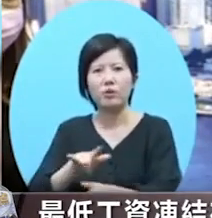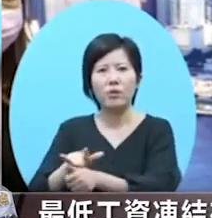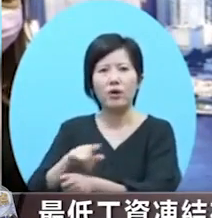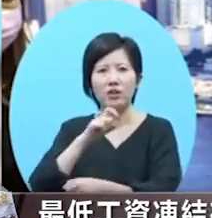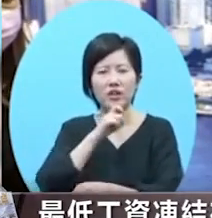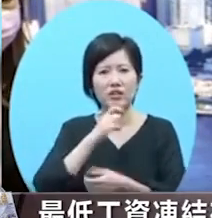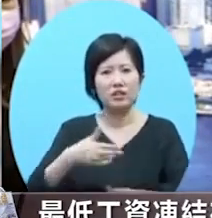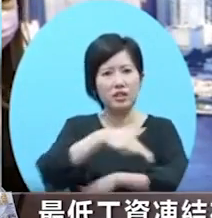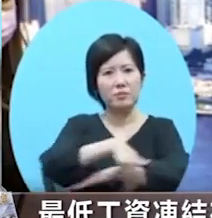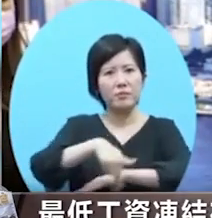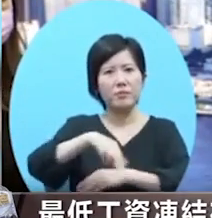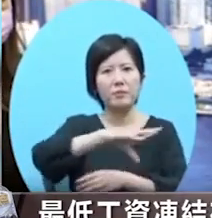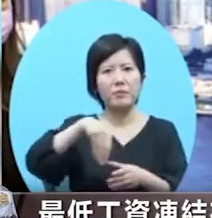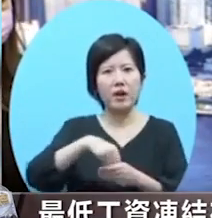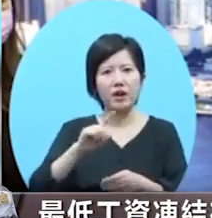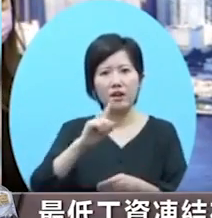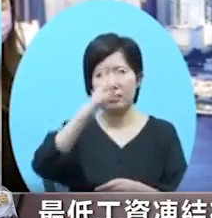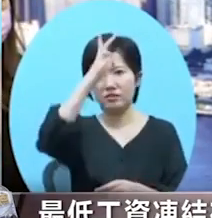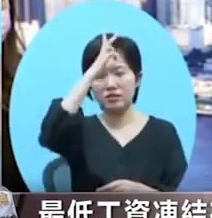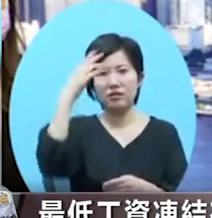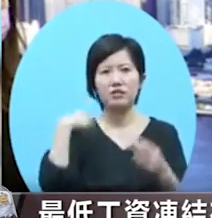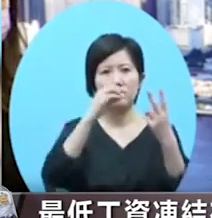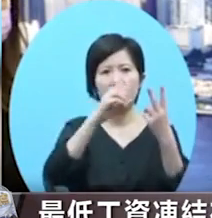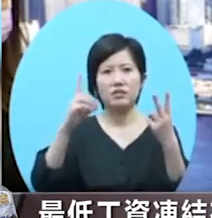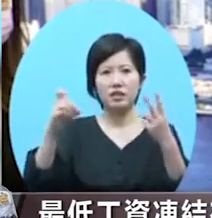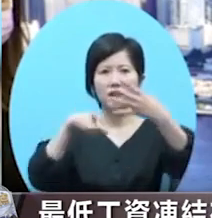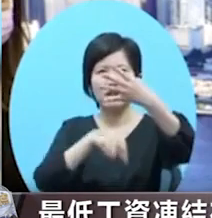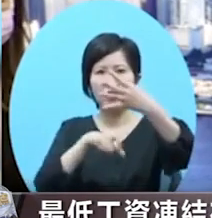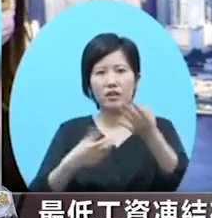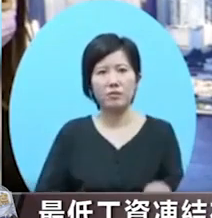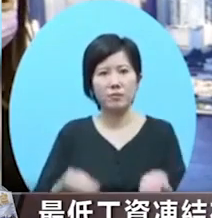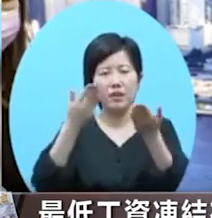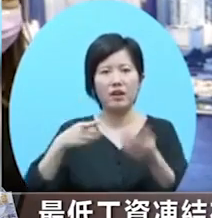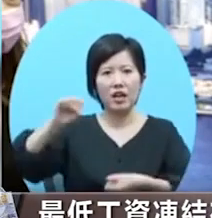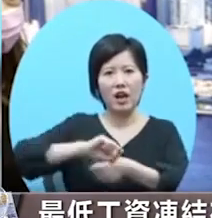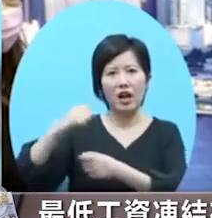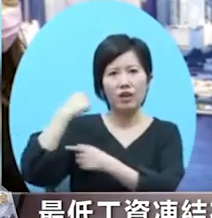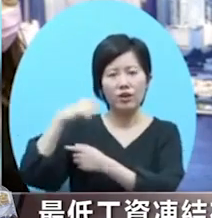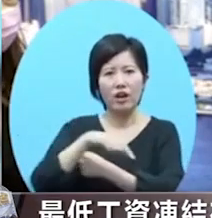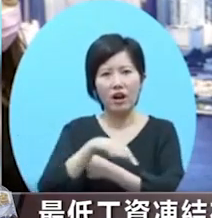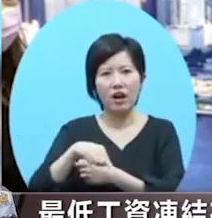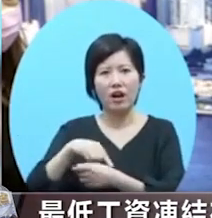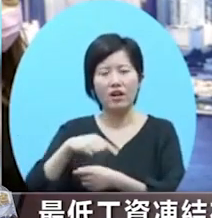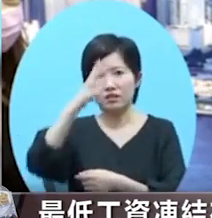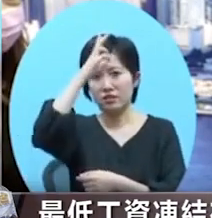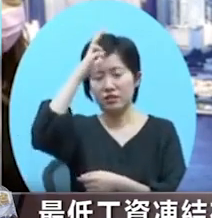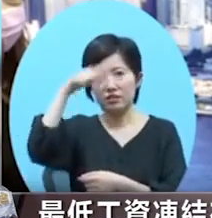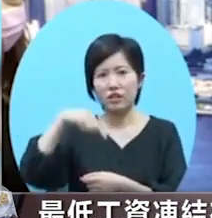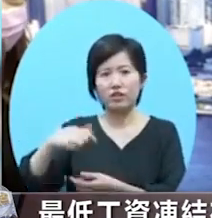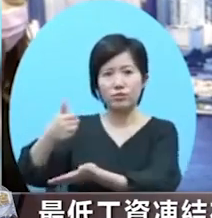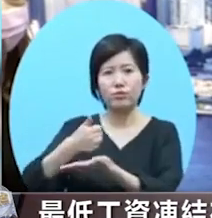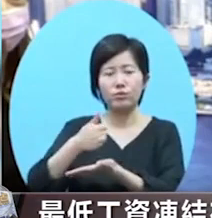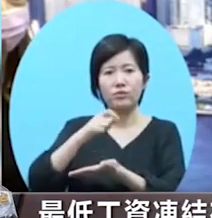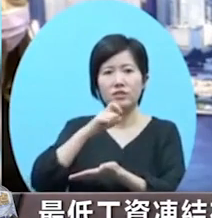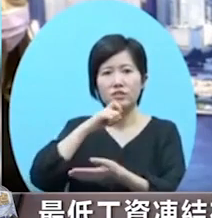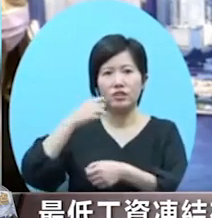施系包括咗政府喺2019年4月起，为加强保障受雇于政府服务承办商